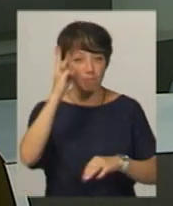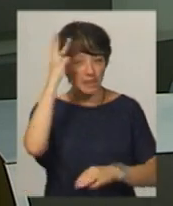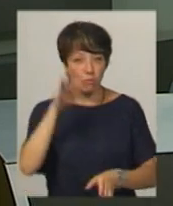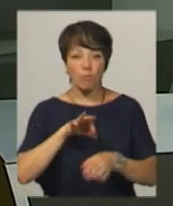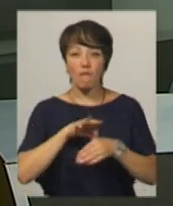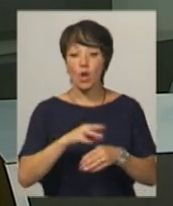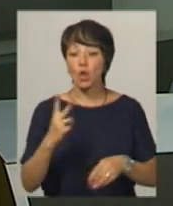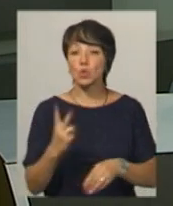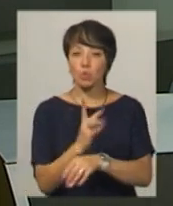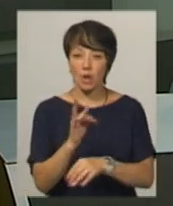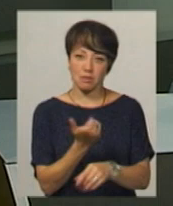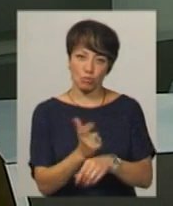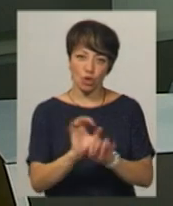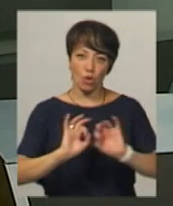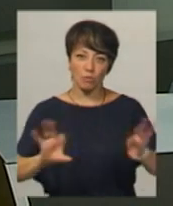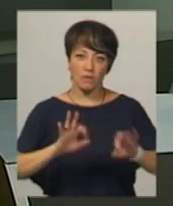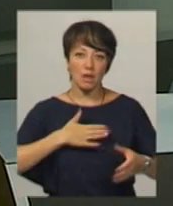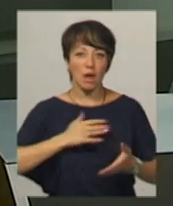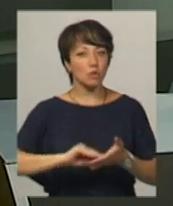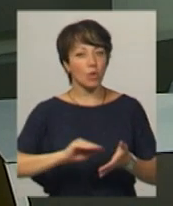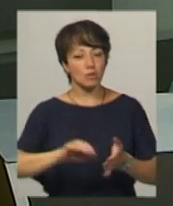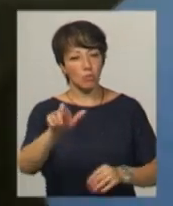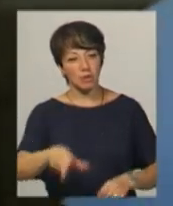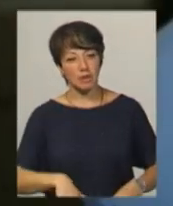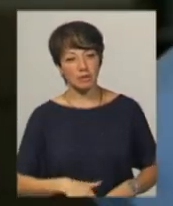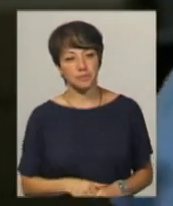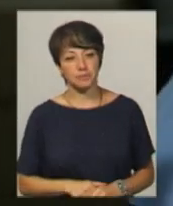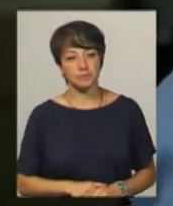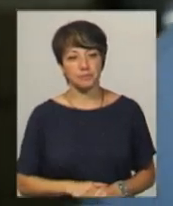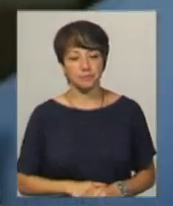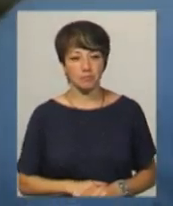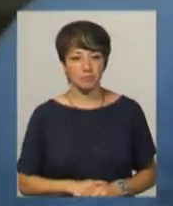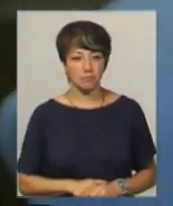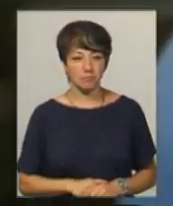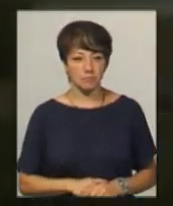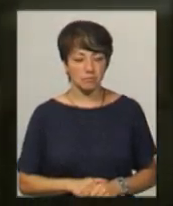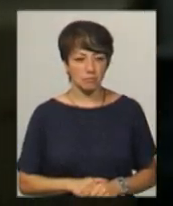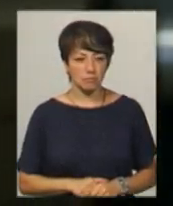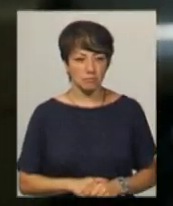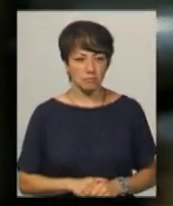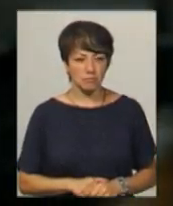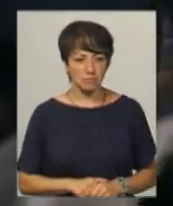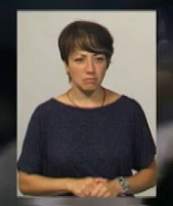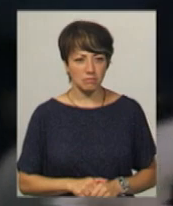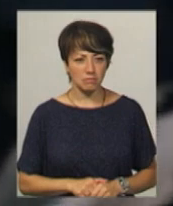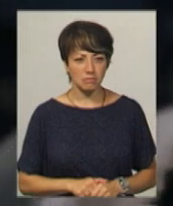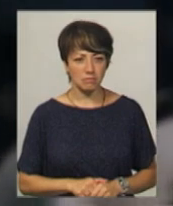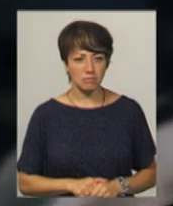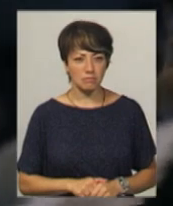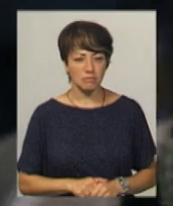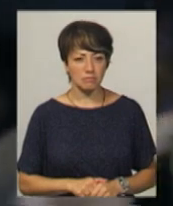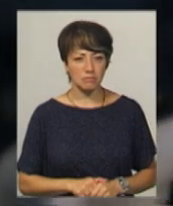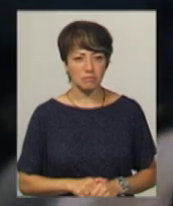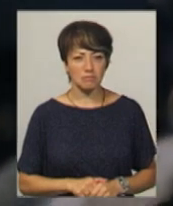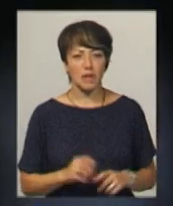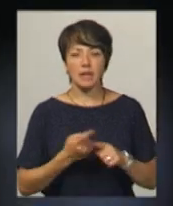проводять вдруге. Більше розповість Андрій Гуменний. Вона тінка поклінця. Це фрагмент фільму